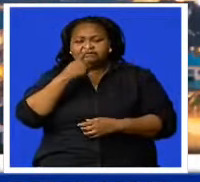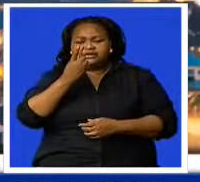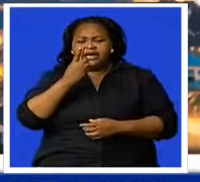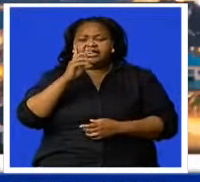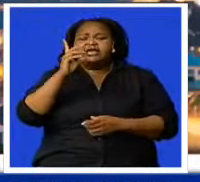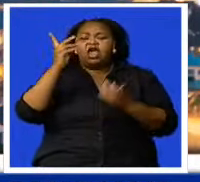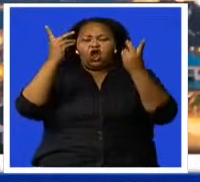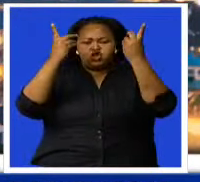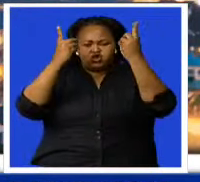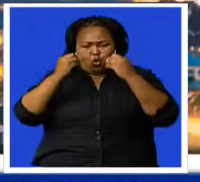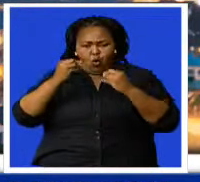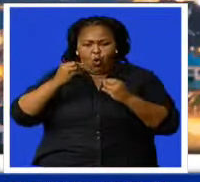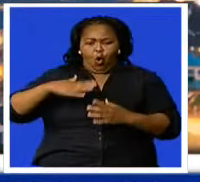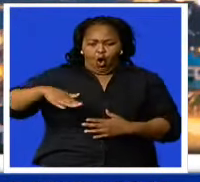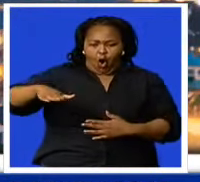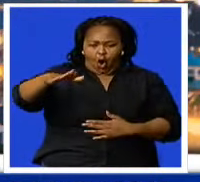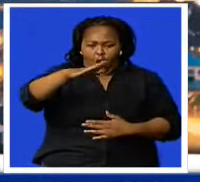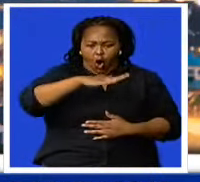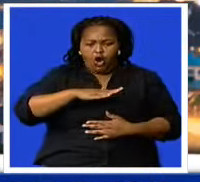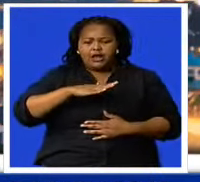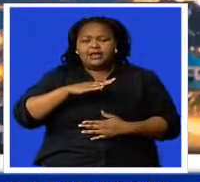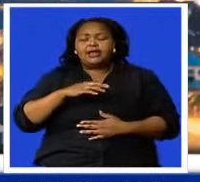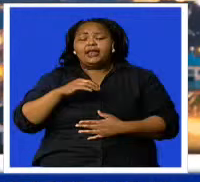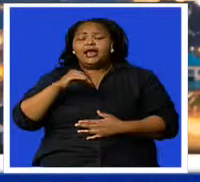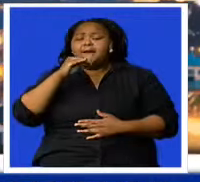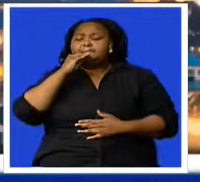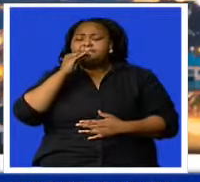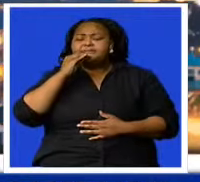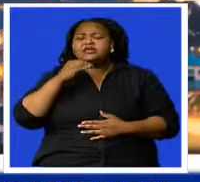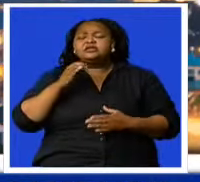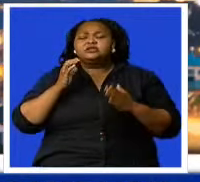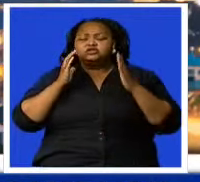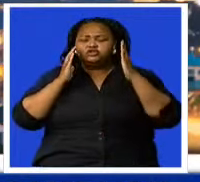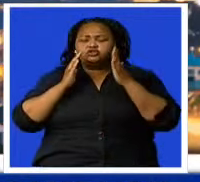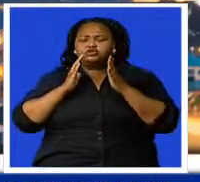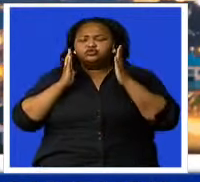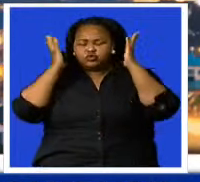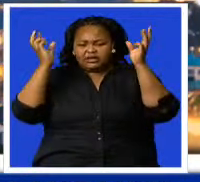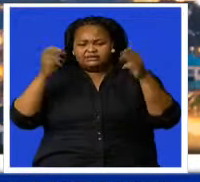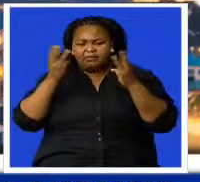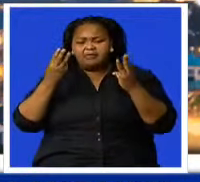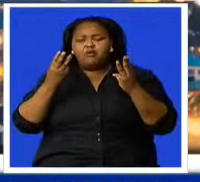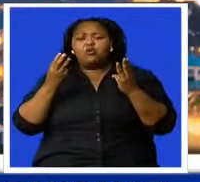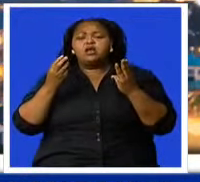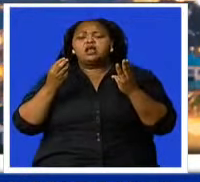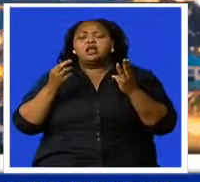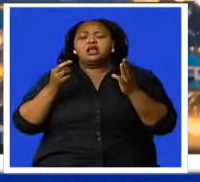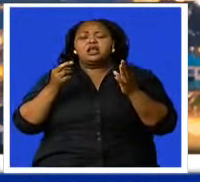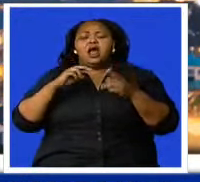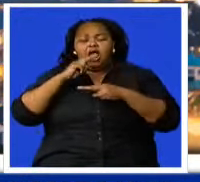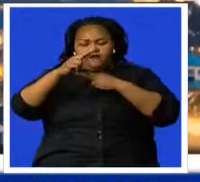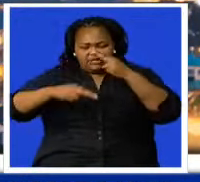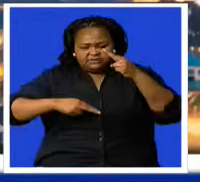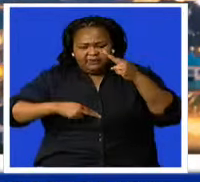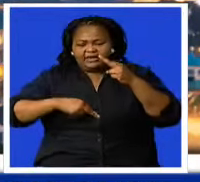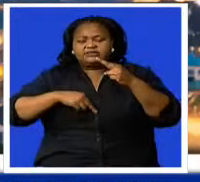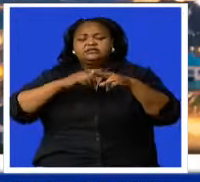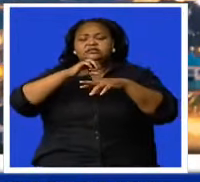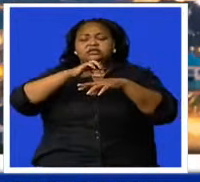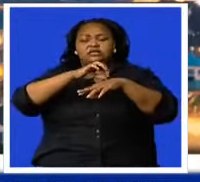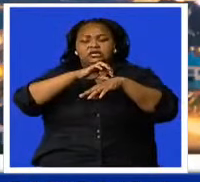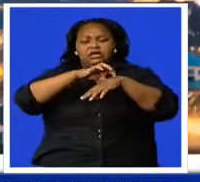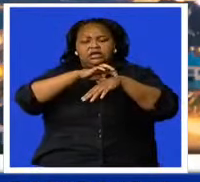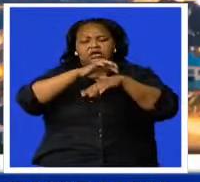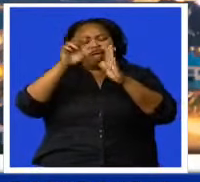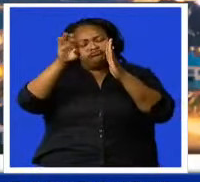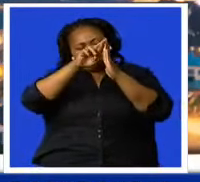lohloseke ukuthi emaswati aqinisekise ukuthi benda tonke tindlela letibekiwe kuvikela umkhuhlane i-COVID-19. Ngekusho